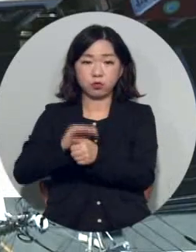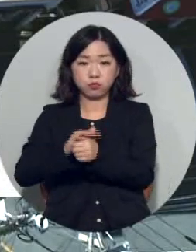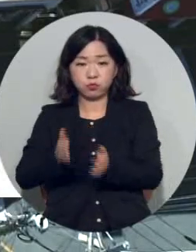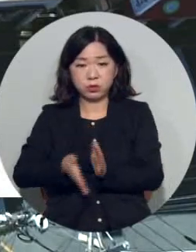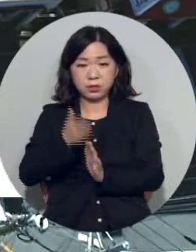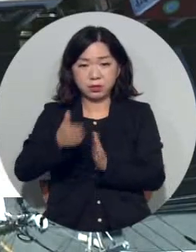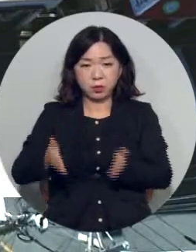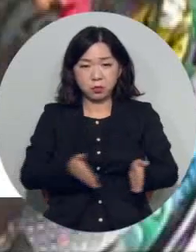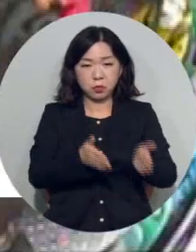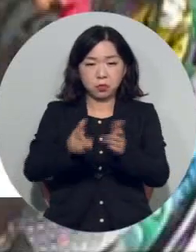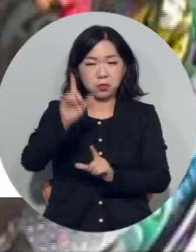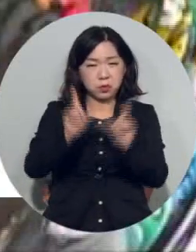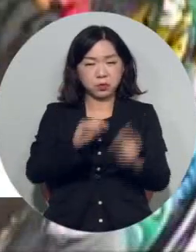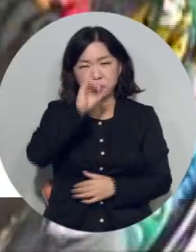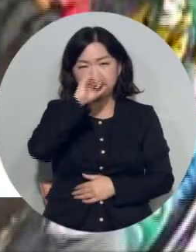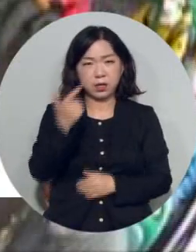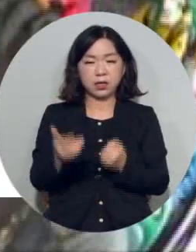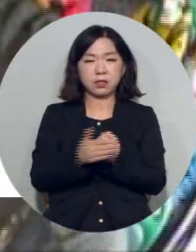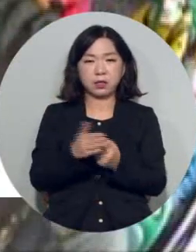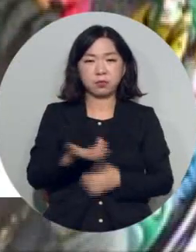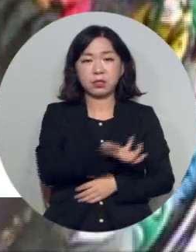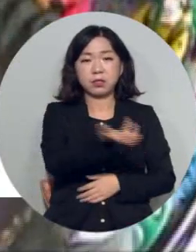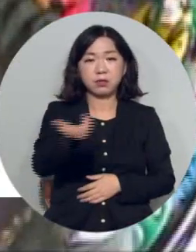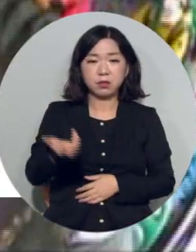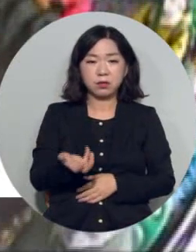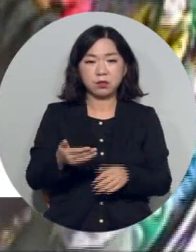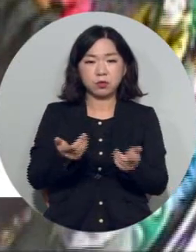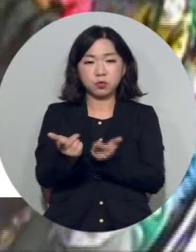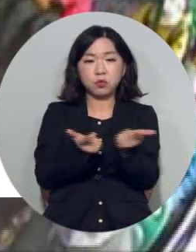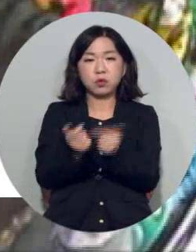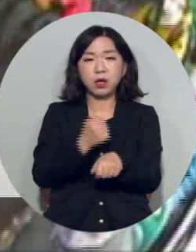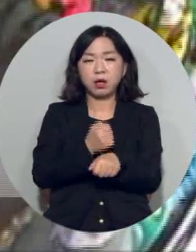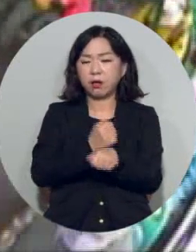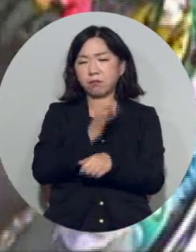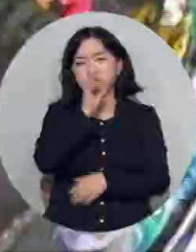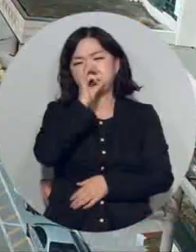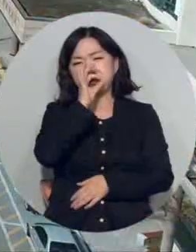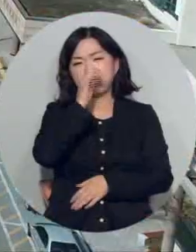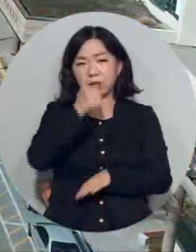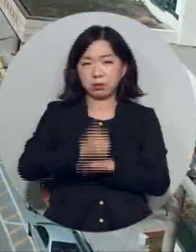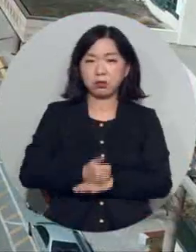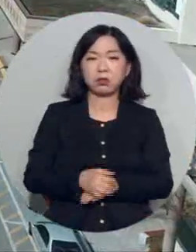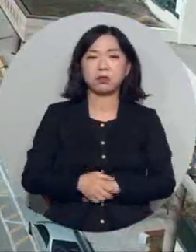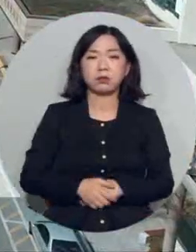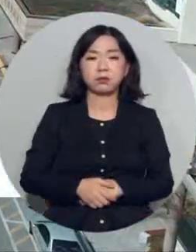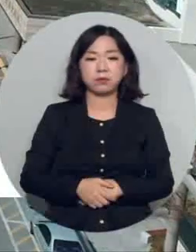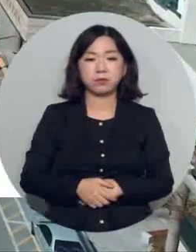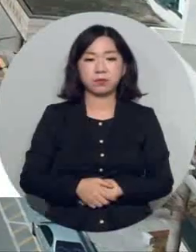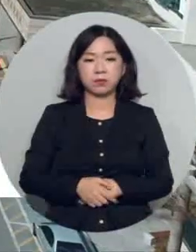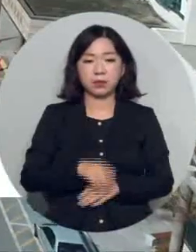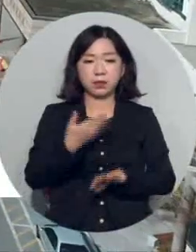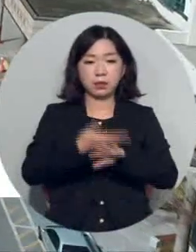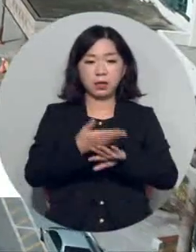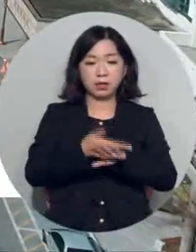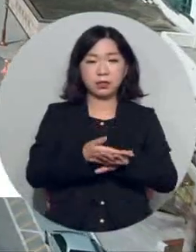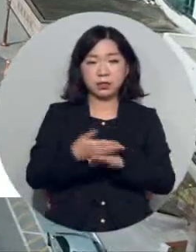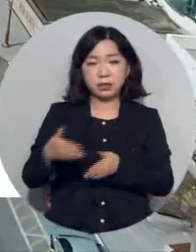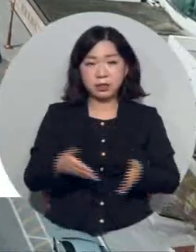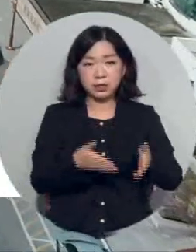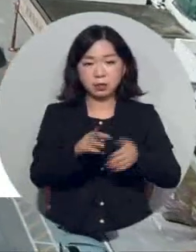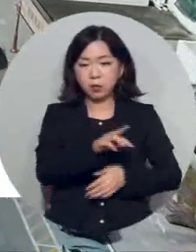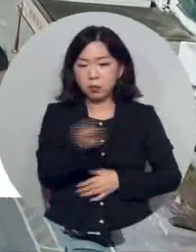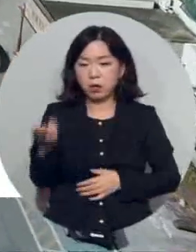않다고 판단해 노선 조정을 협의했지만 불가능하다는 결론을 냈습니다. 노선으로 대체할 수 있는 수단이